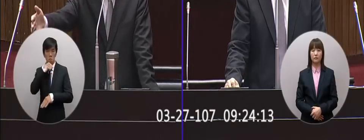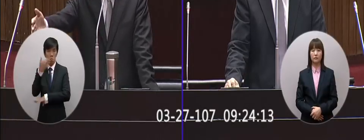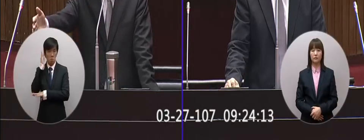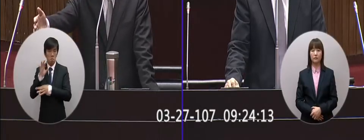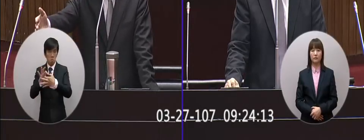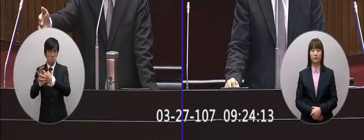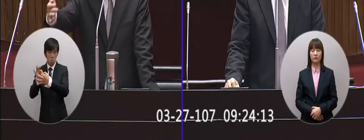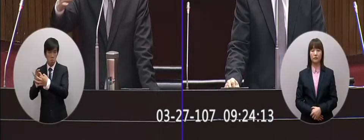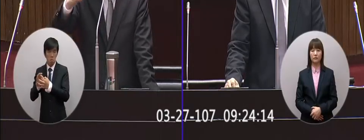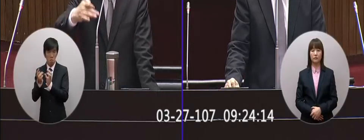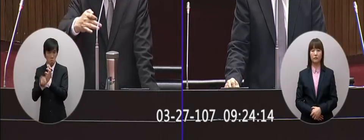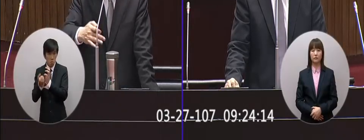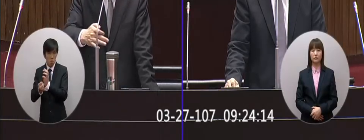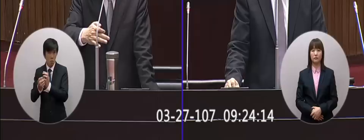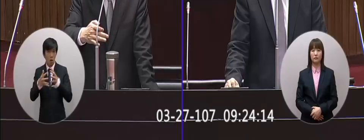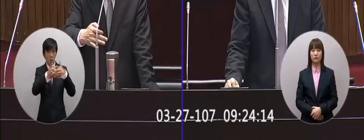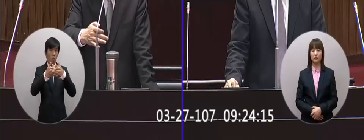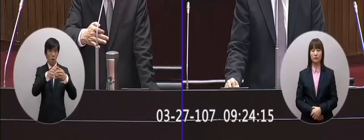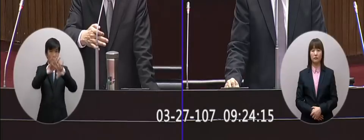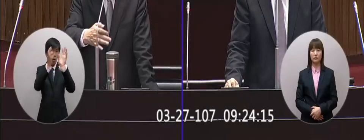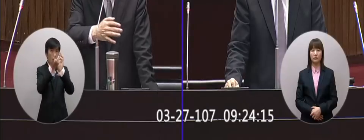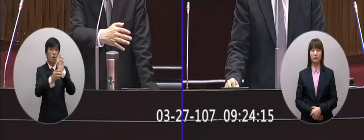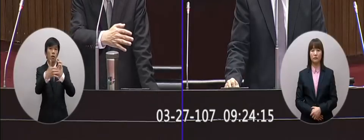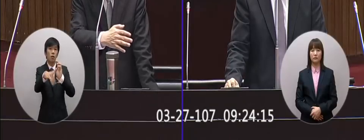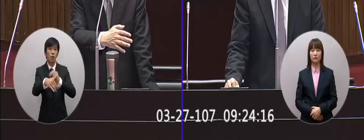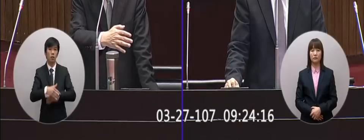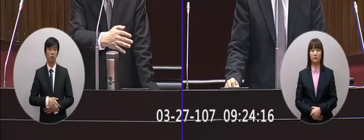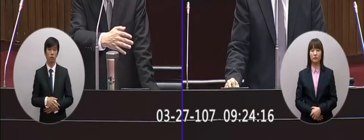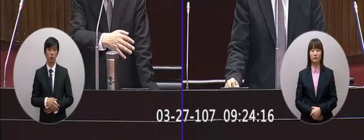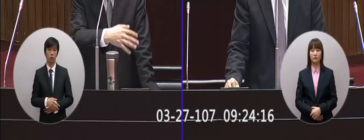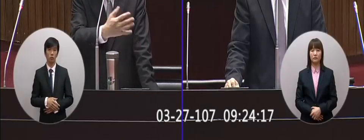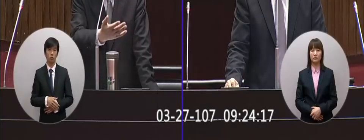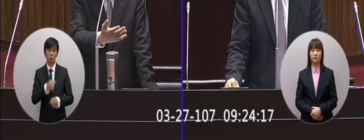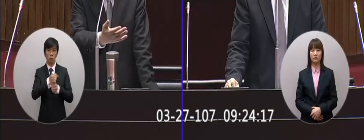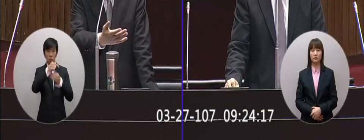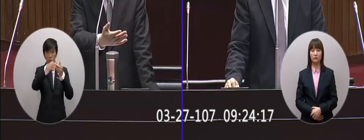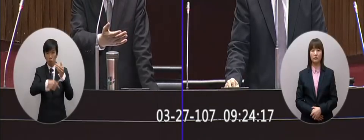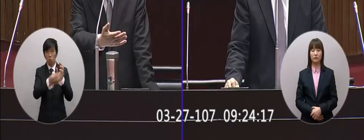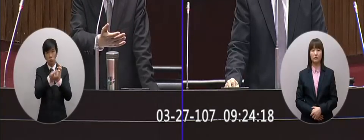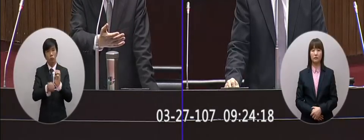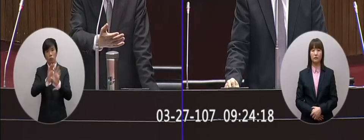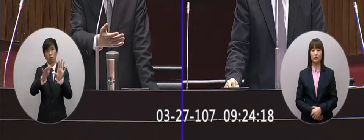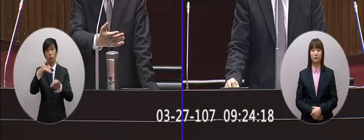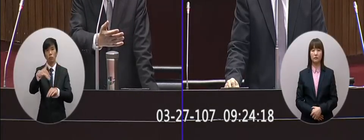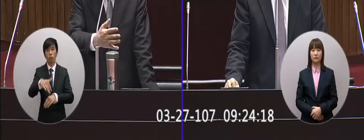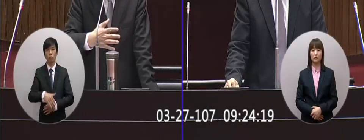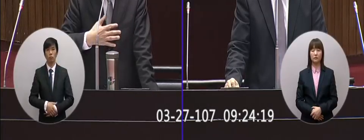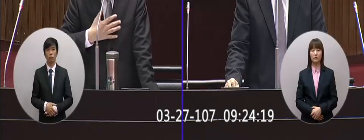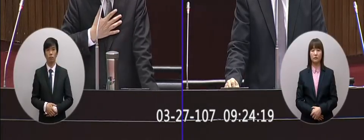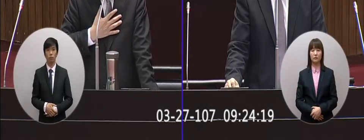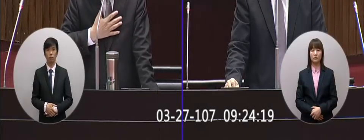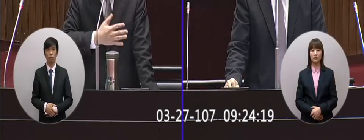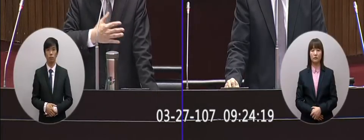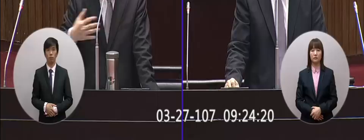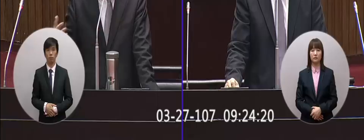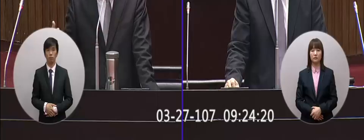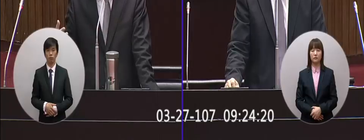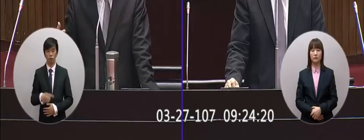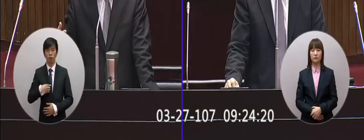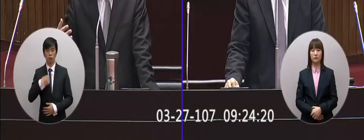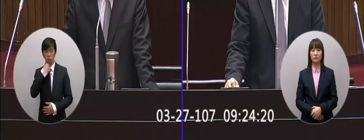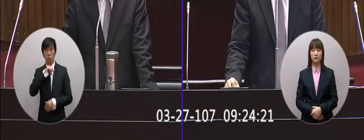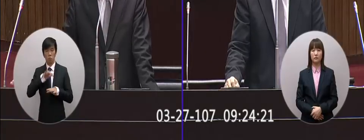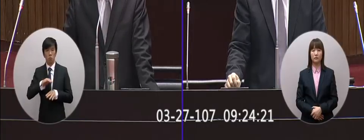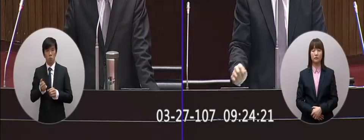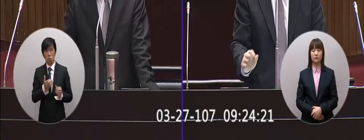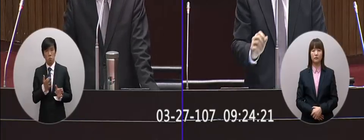项目还没有公布，那实际情形执行的情形也还没有发布所以呢我们大概 做好各种